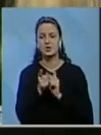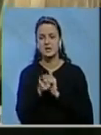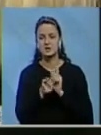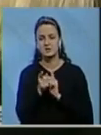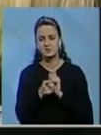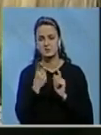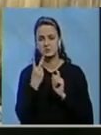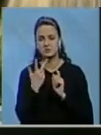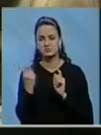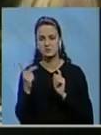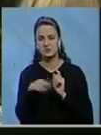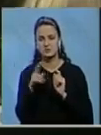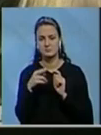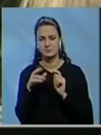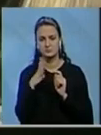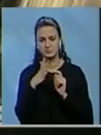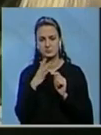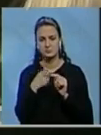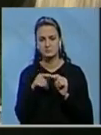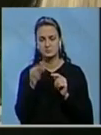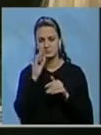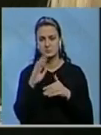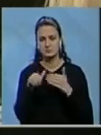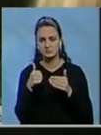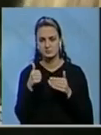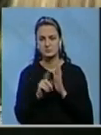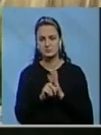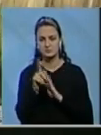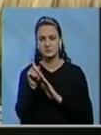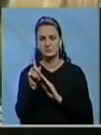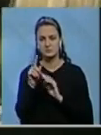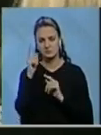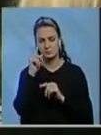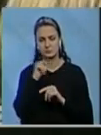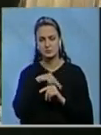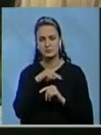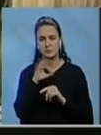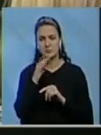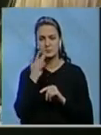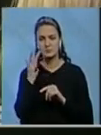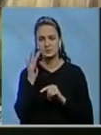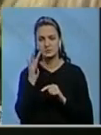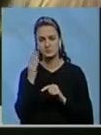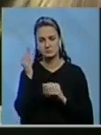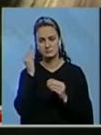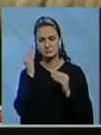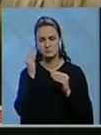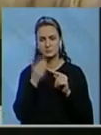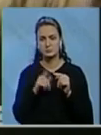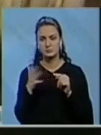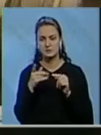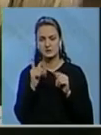გამოცხადდა 31 დეკემბერს. ამის შემდეგ დაიწყო მუშაობა პოლიტიკის შესამუშავებლად,